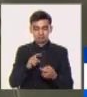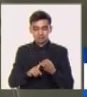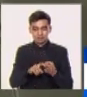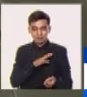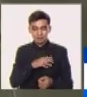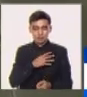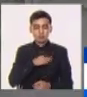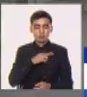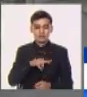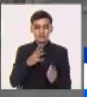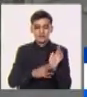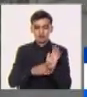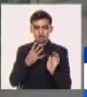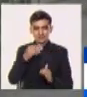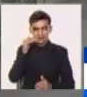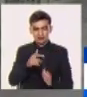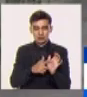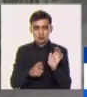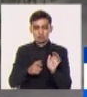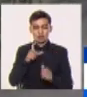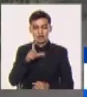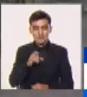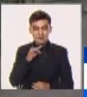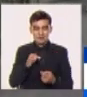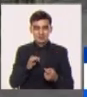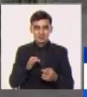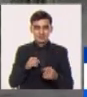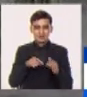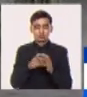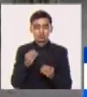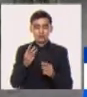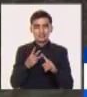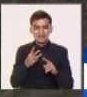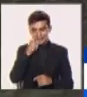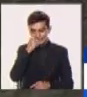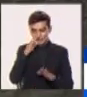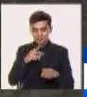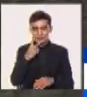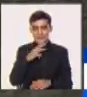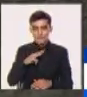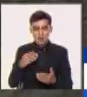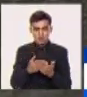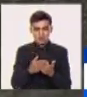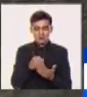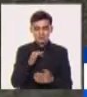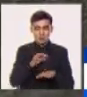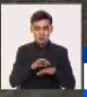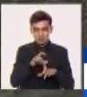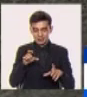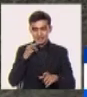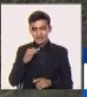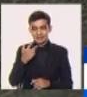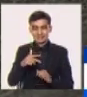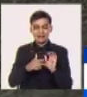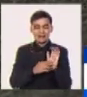Умерли 94 тысячи 700 человек. И замыкает тройку Индия с почти 2 миллионами инфицированных и